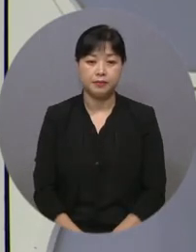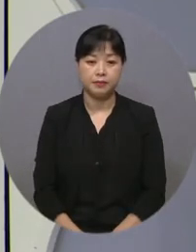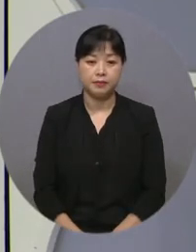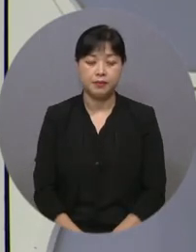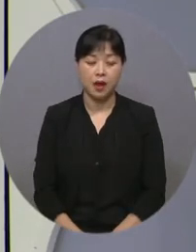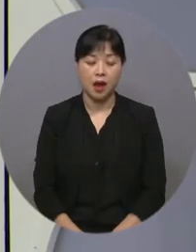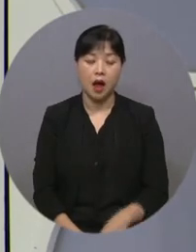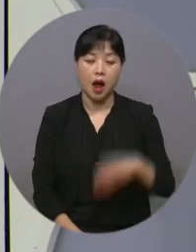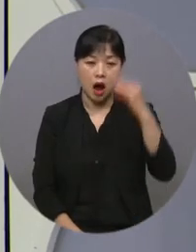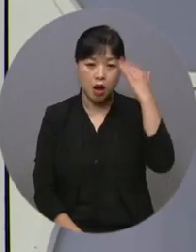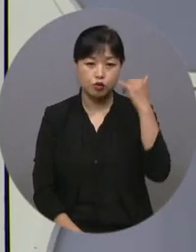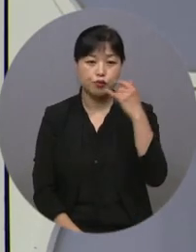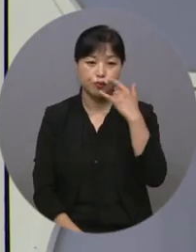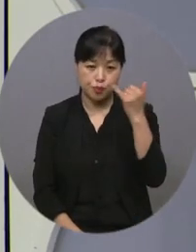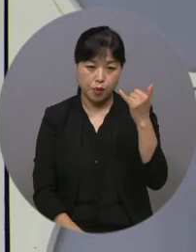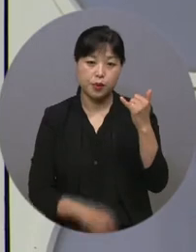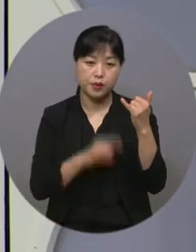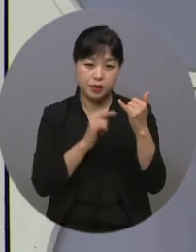한국 부모들이